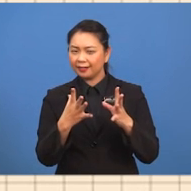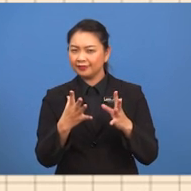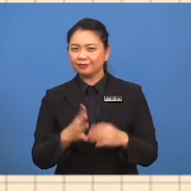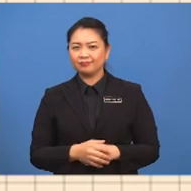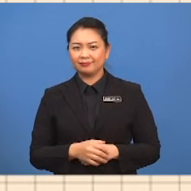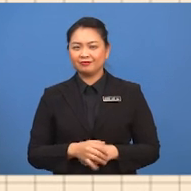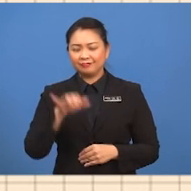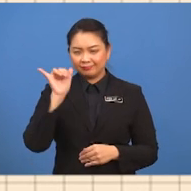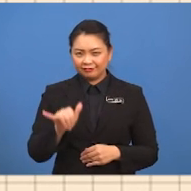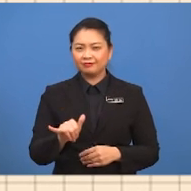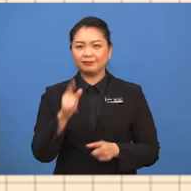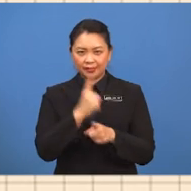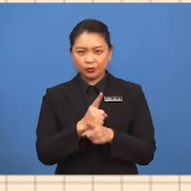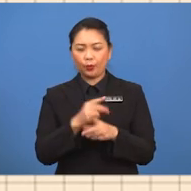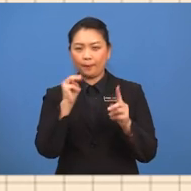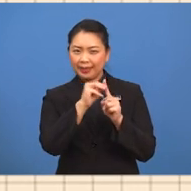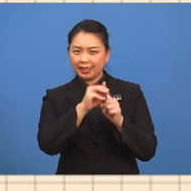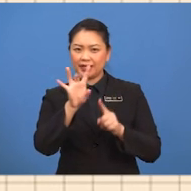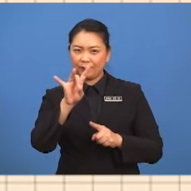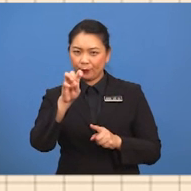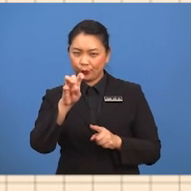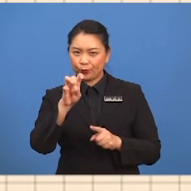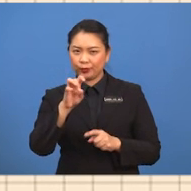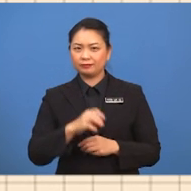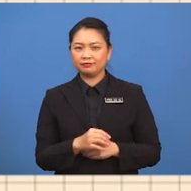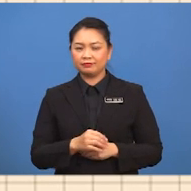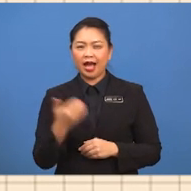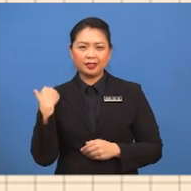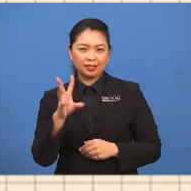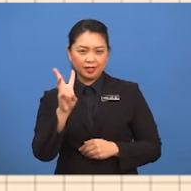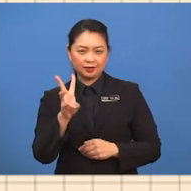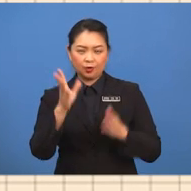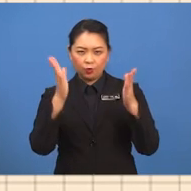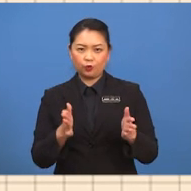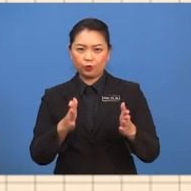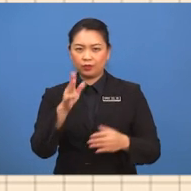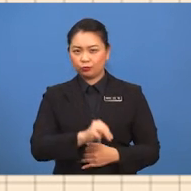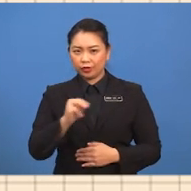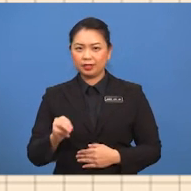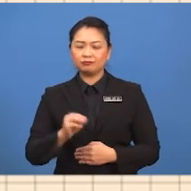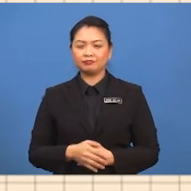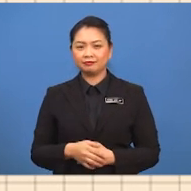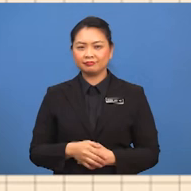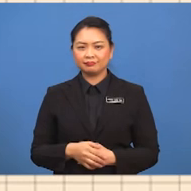Betul, markah 80, iaitu seramai 6 orang.